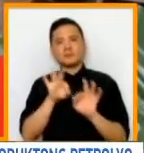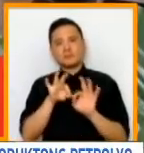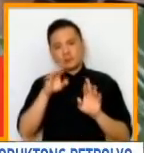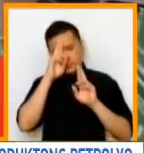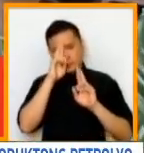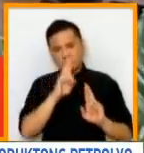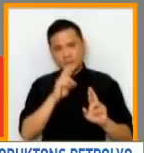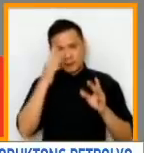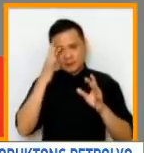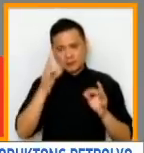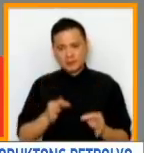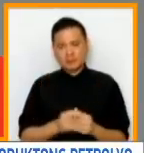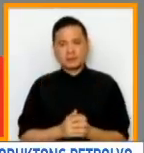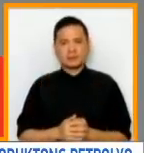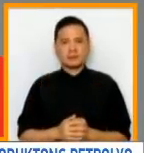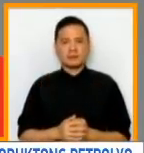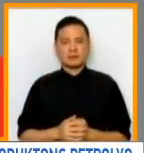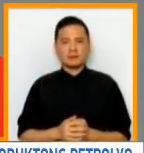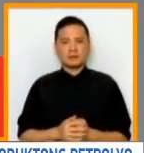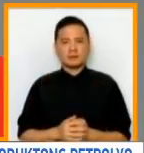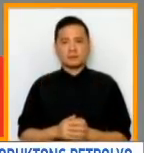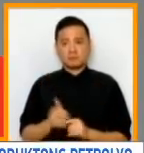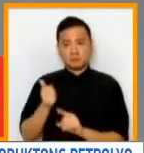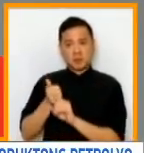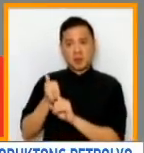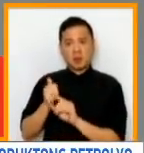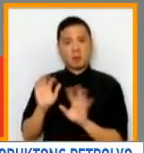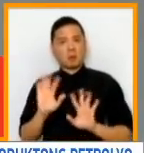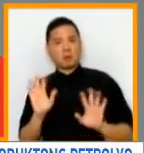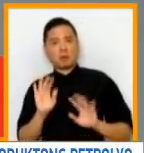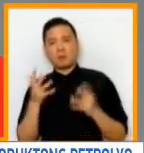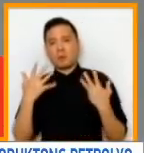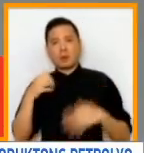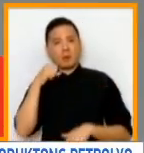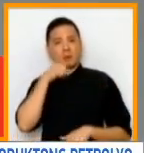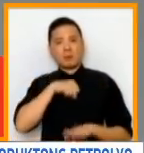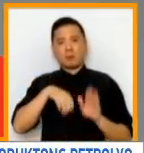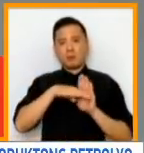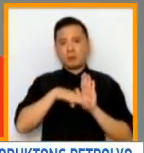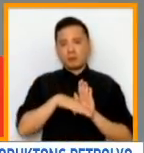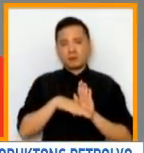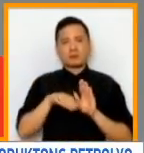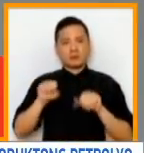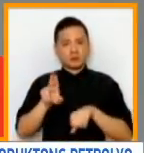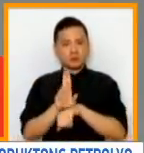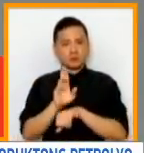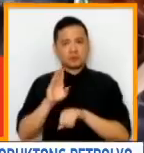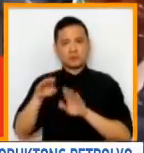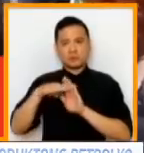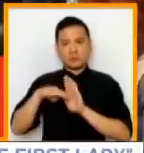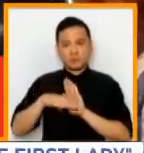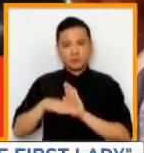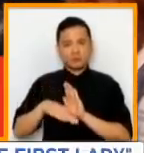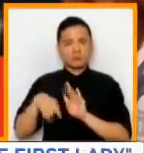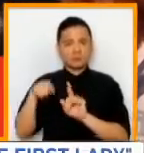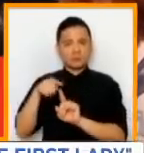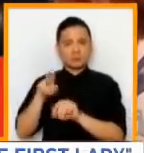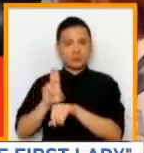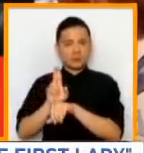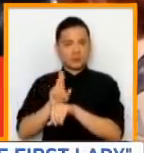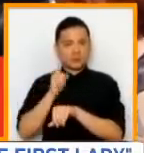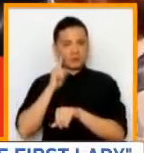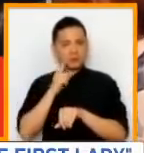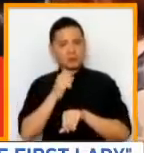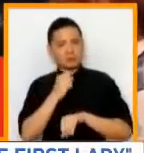NEA na wala silang nilabag at may kapangyarihan silang gamitin ang pulisya ng Iloklok si Banaag. Kinukuhanan pa ng